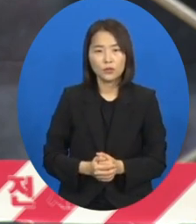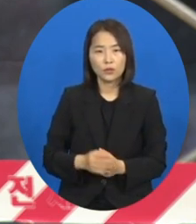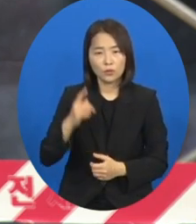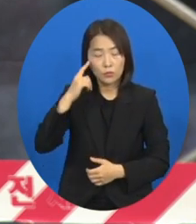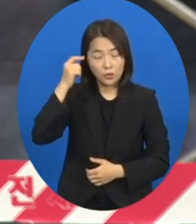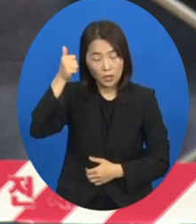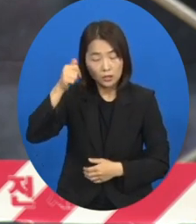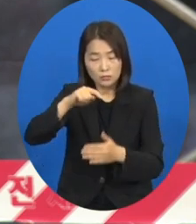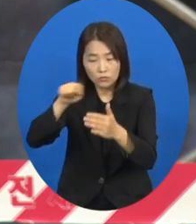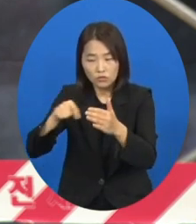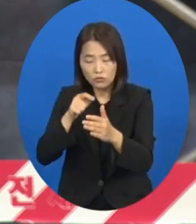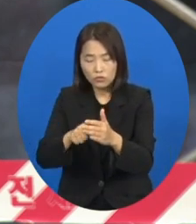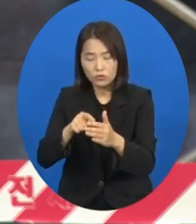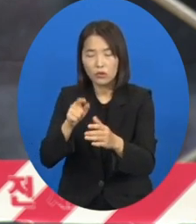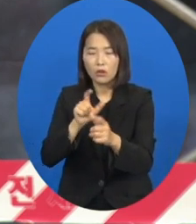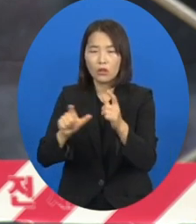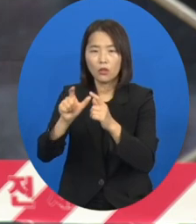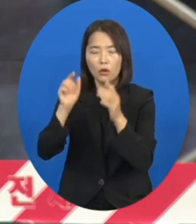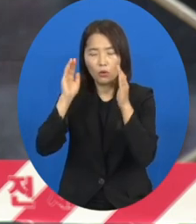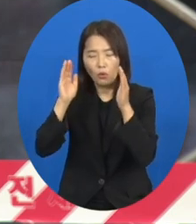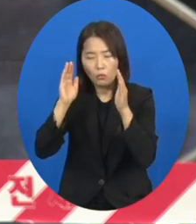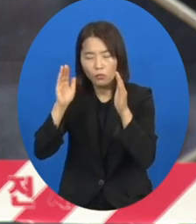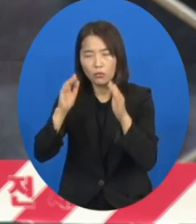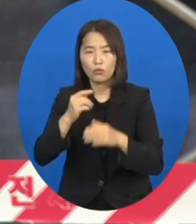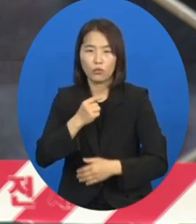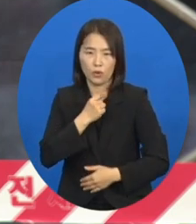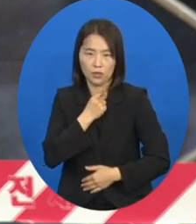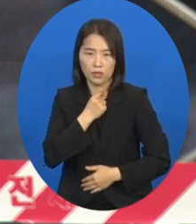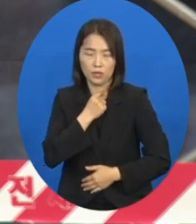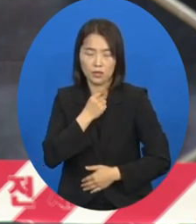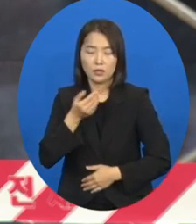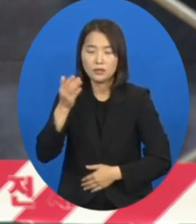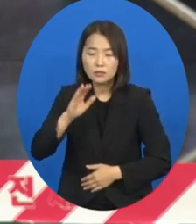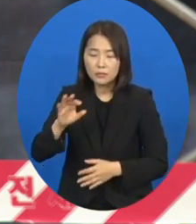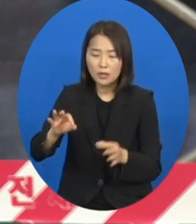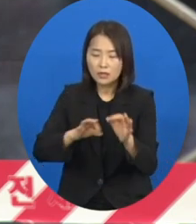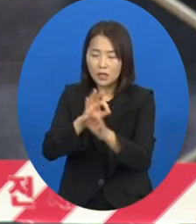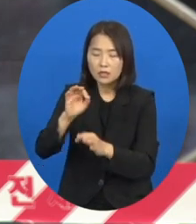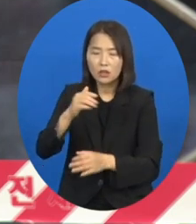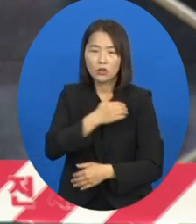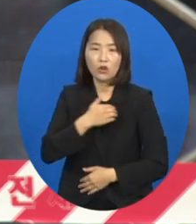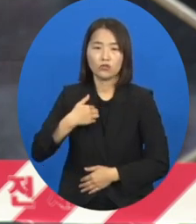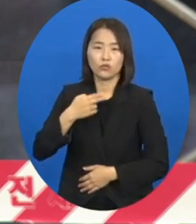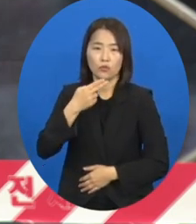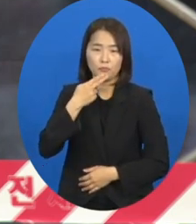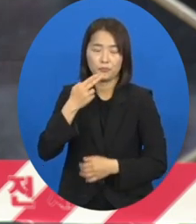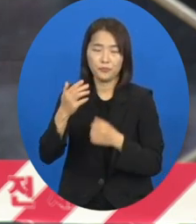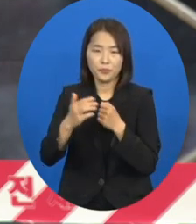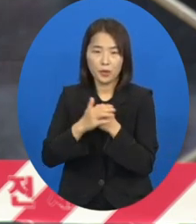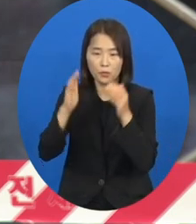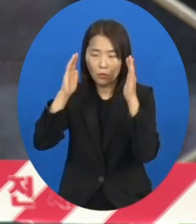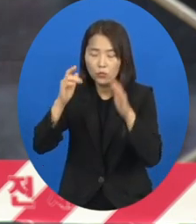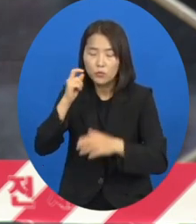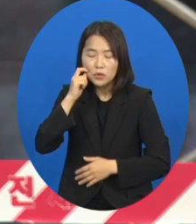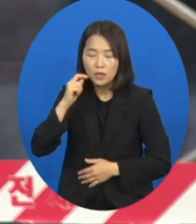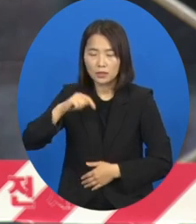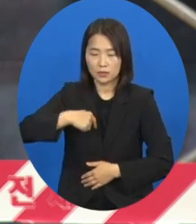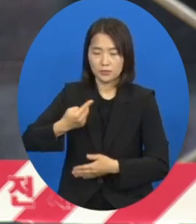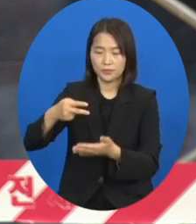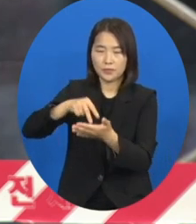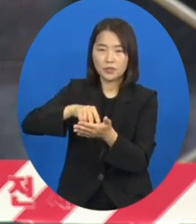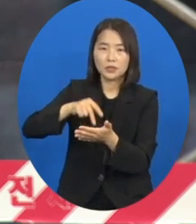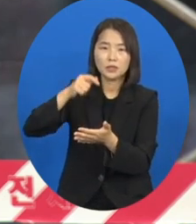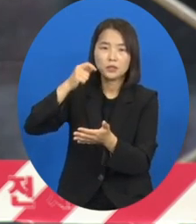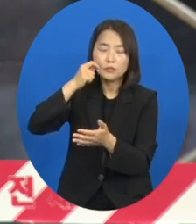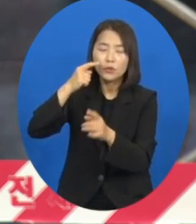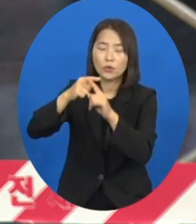중에서 더 공부가 필요하지만 재정적인 여유가 없어서 공부하지 못하는 미자리교회 목사님들에게